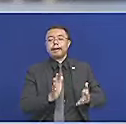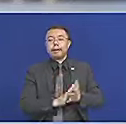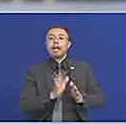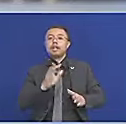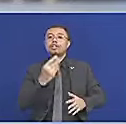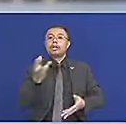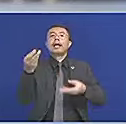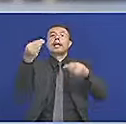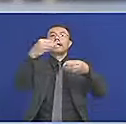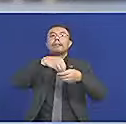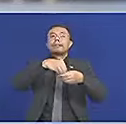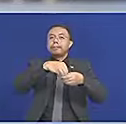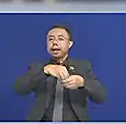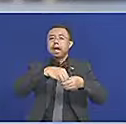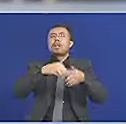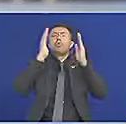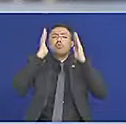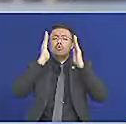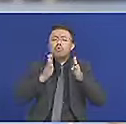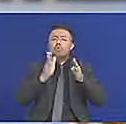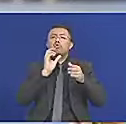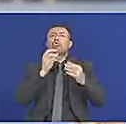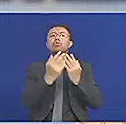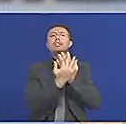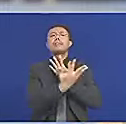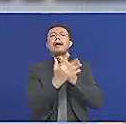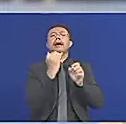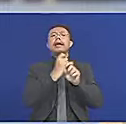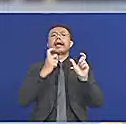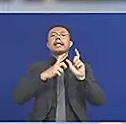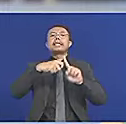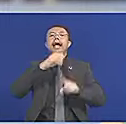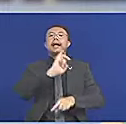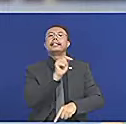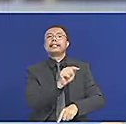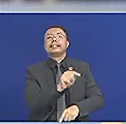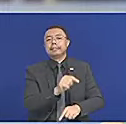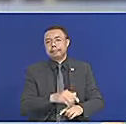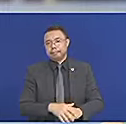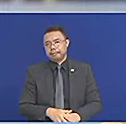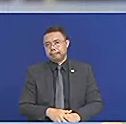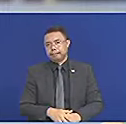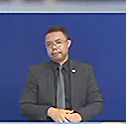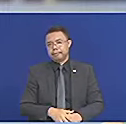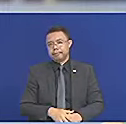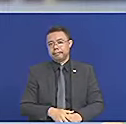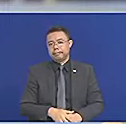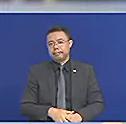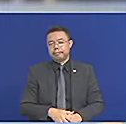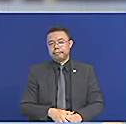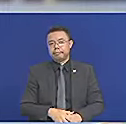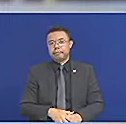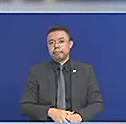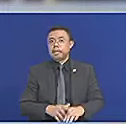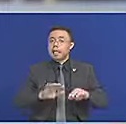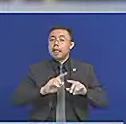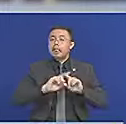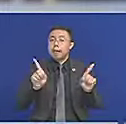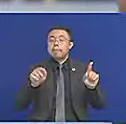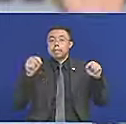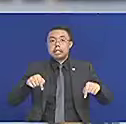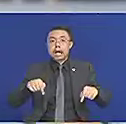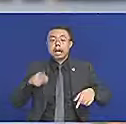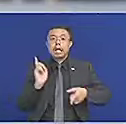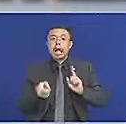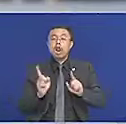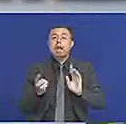Saudara memberi persembahan, khususnya ini jemaat GSKI ini loh. Ya. Tapi kalau sekarang